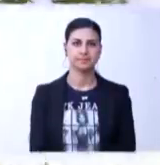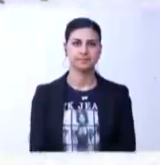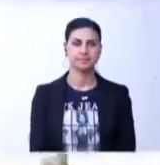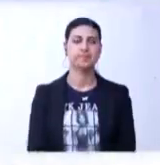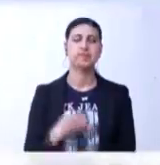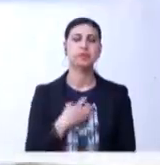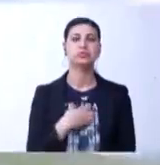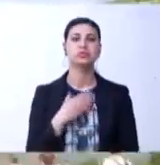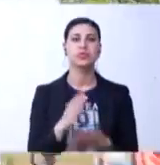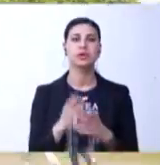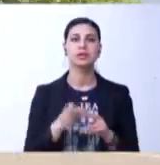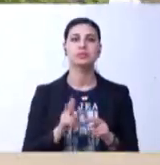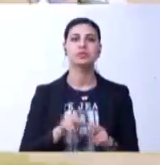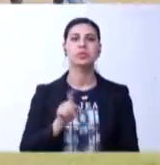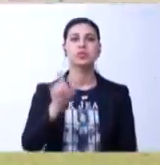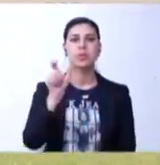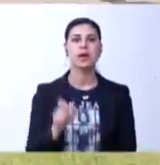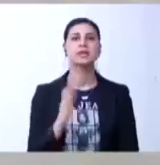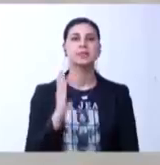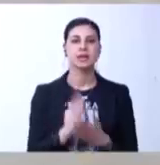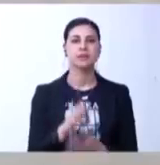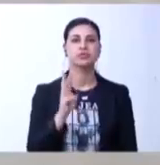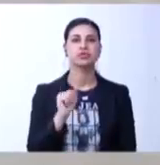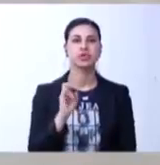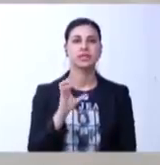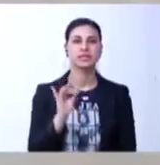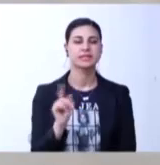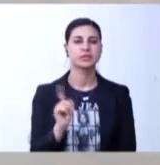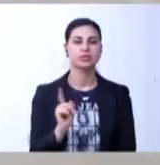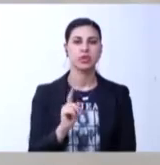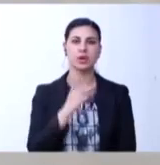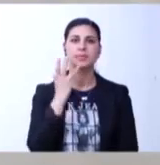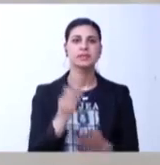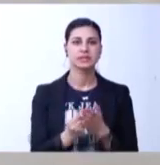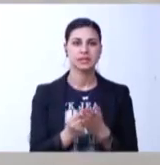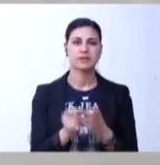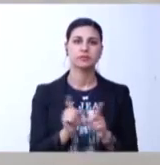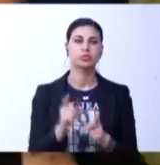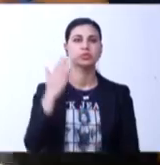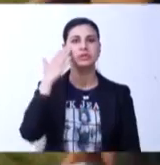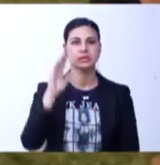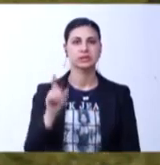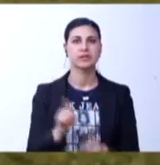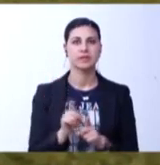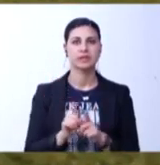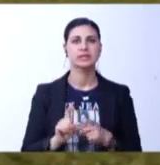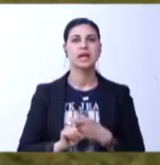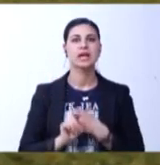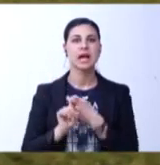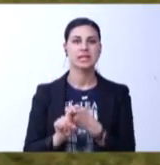მნიშვნელოვანია, იმიტომ რომ ადამიანს აქვს შანსი, რომ თავის თასას და სხვასაც გადასდოს